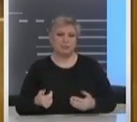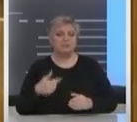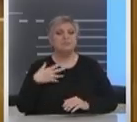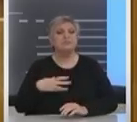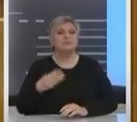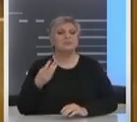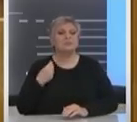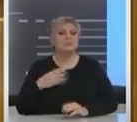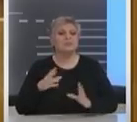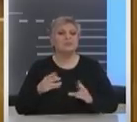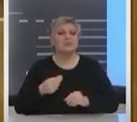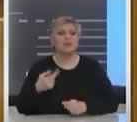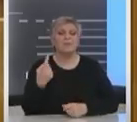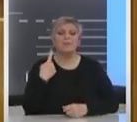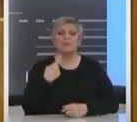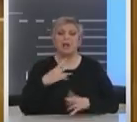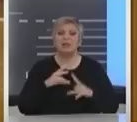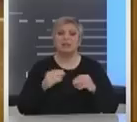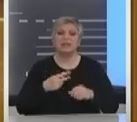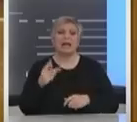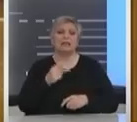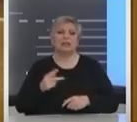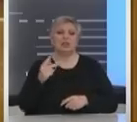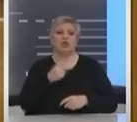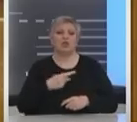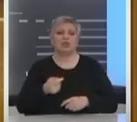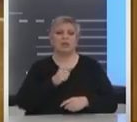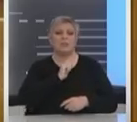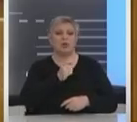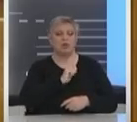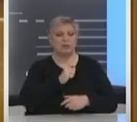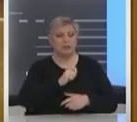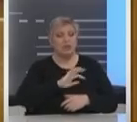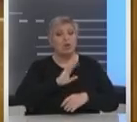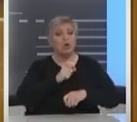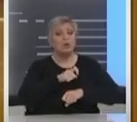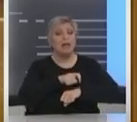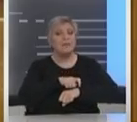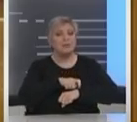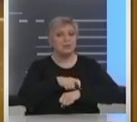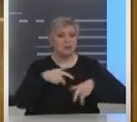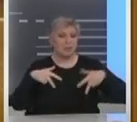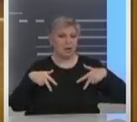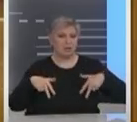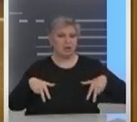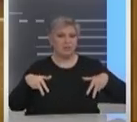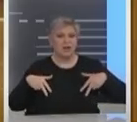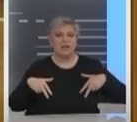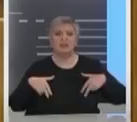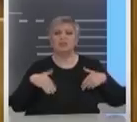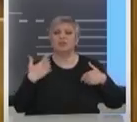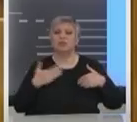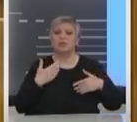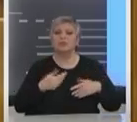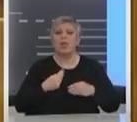κριτική σε σχέση με την κοινωνική πολιτική, ότι η κοινωνική πολιτική που κάνει αυτή η κυβέρνηση είναι μια πολιτική